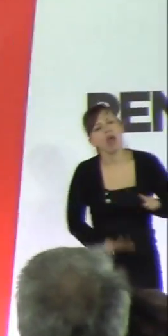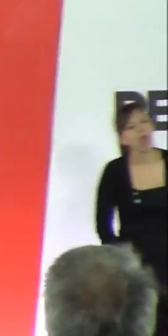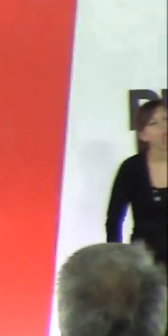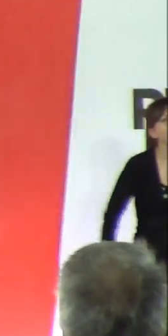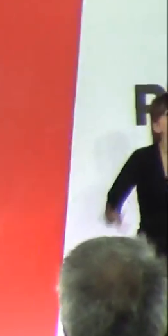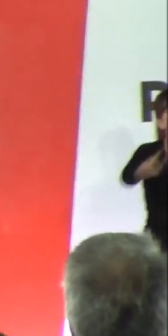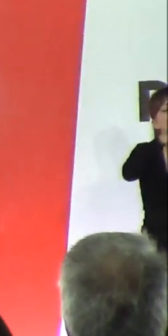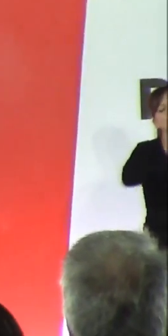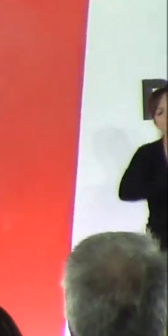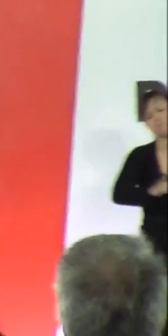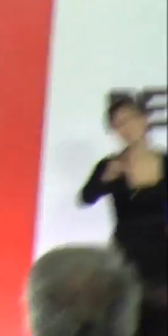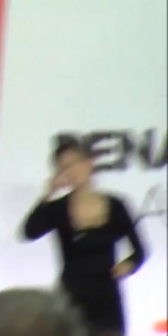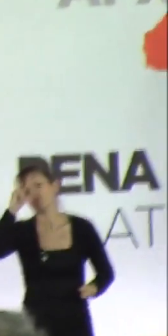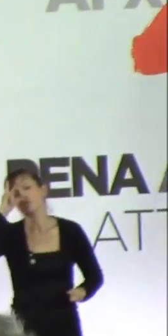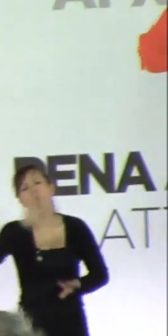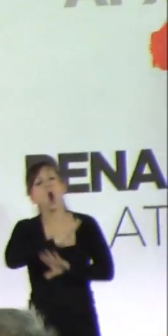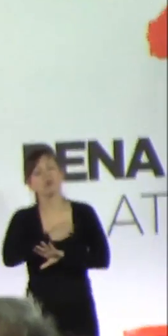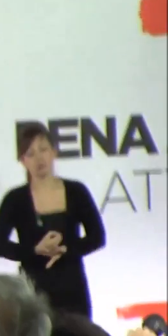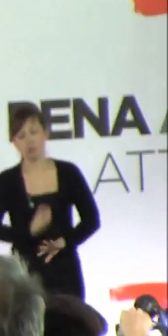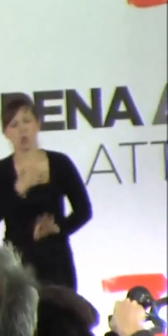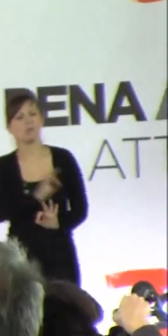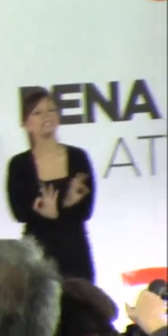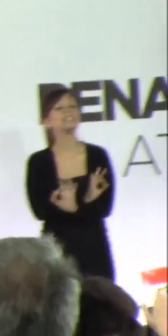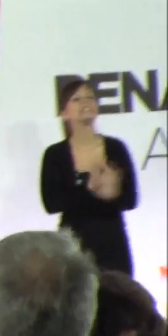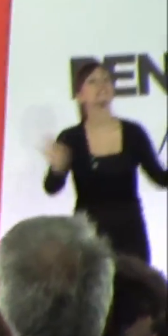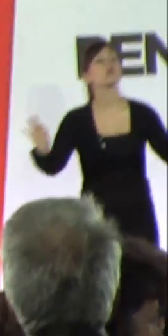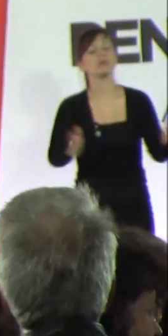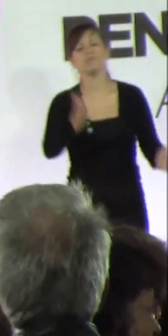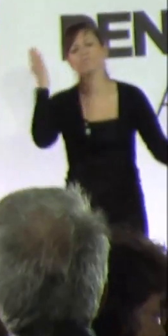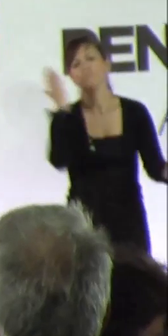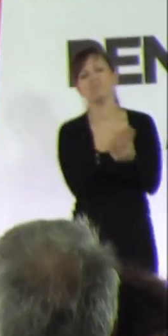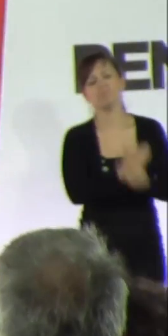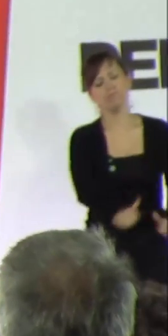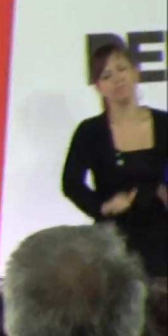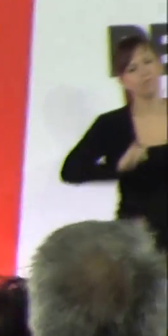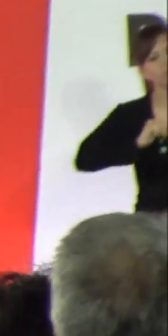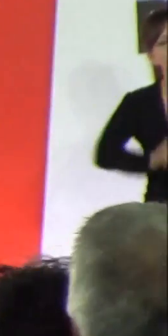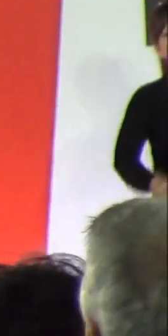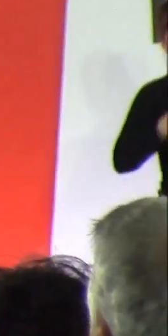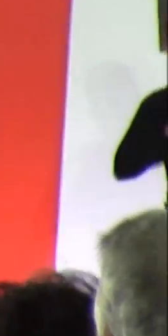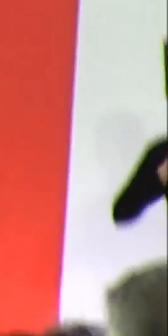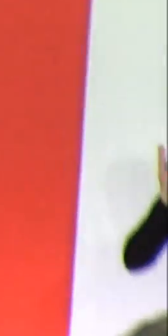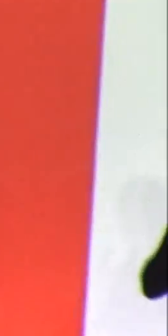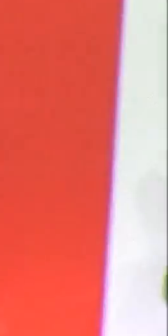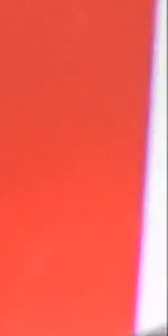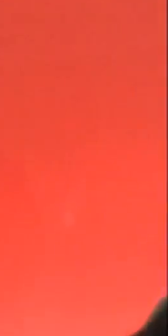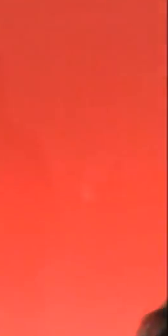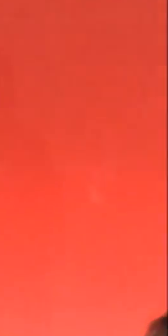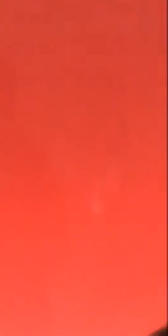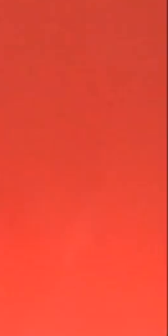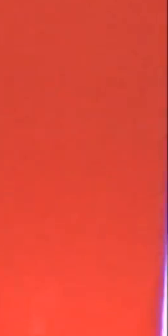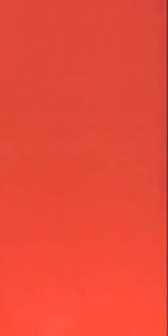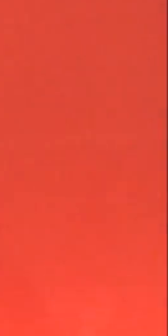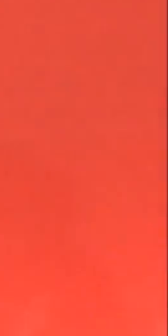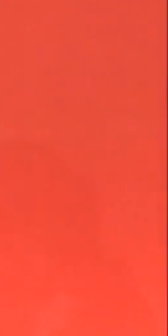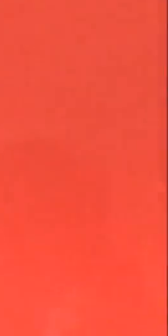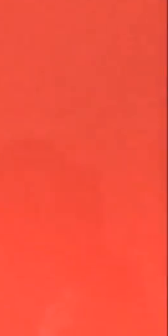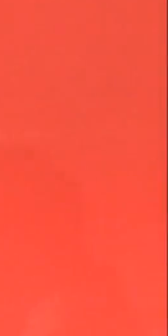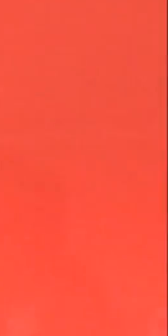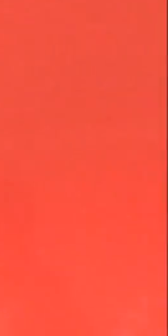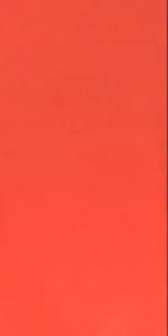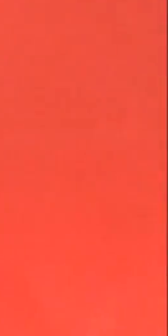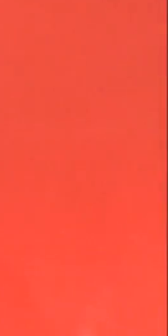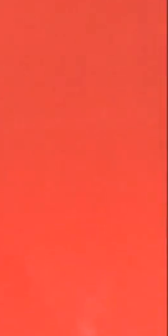Με περηφάνεια, με σιγουριά, με αποφασιστικότητα μπορούμε να ξαναφέρουμε την πατρίδα